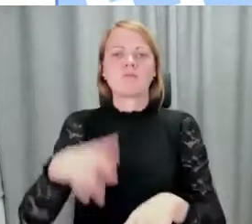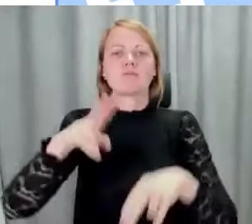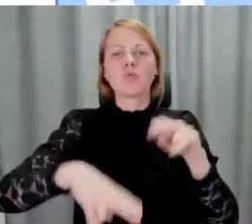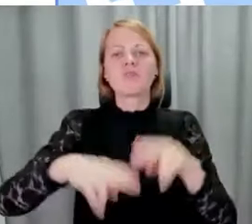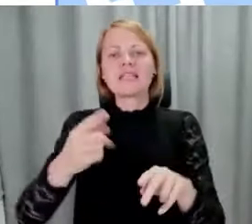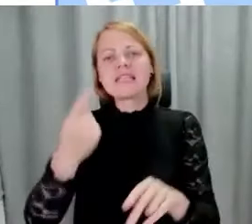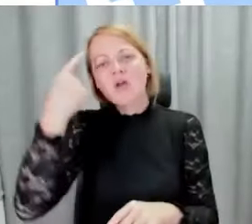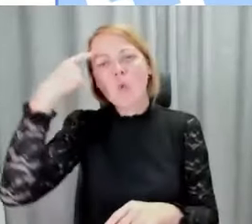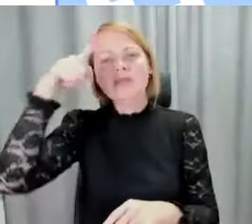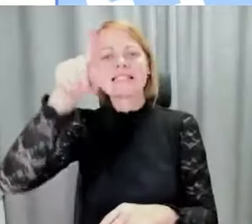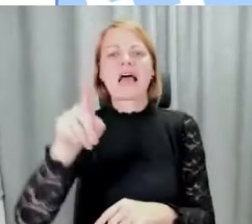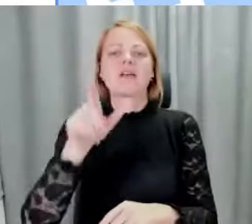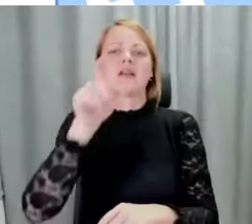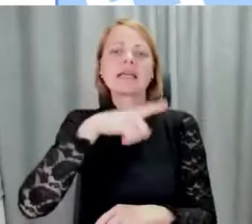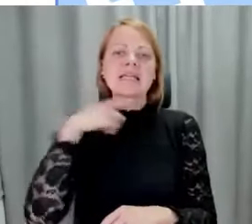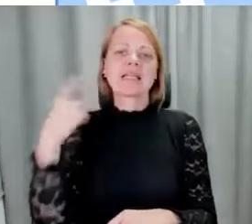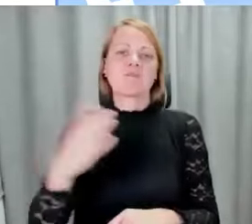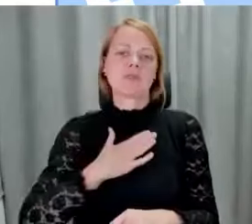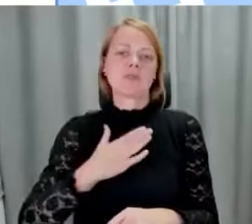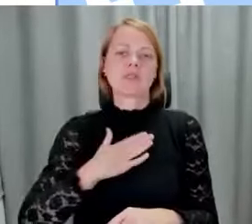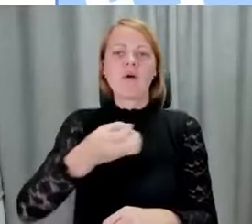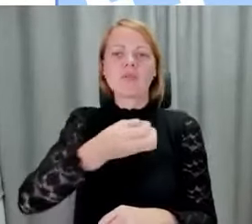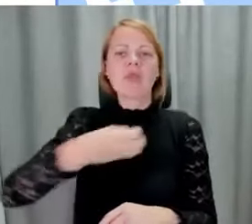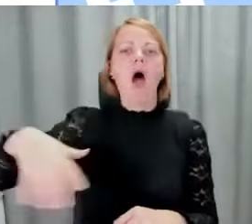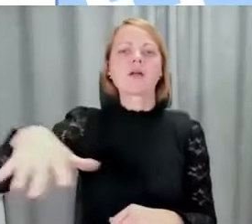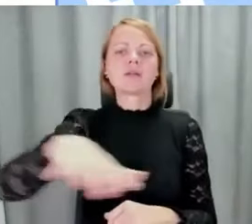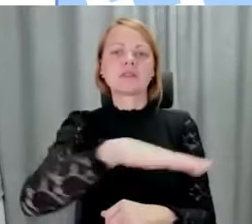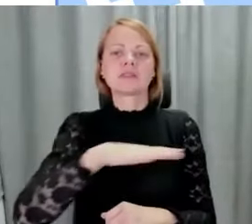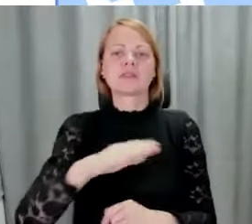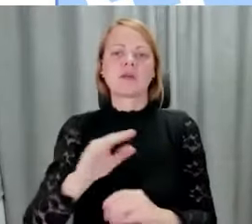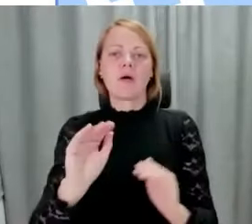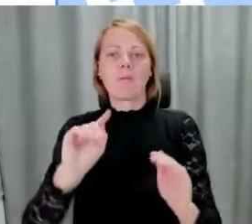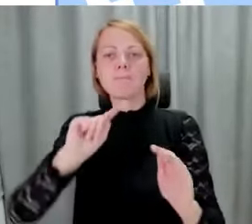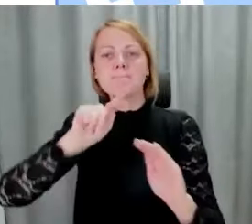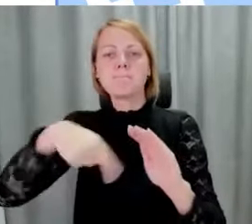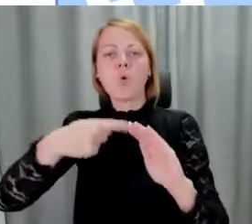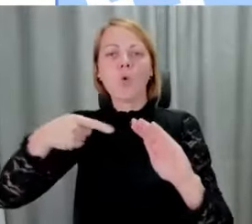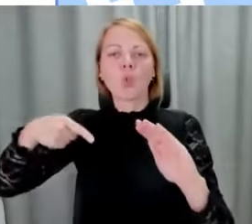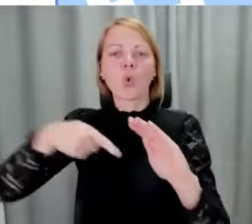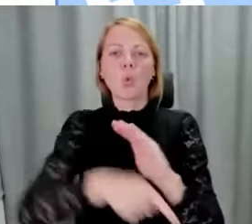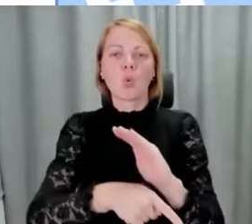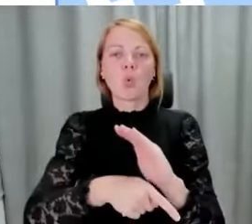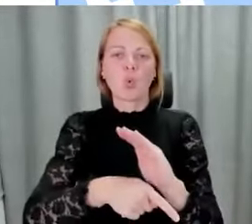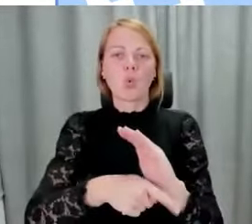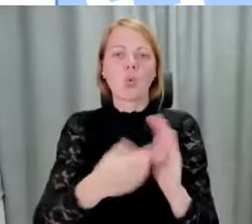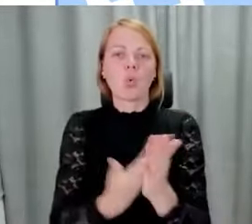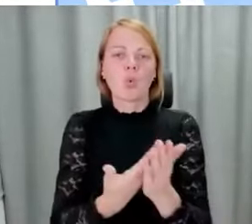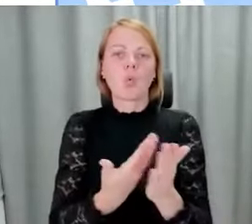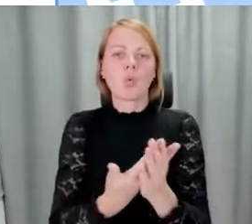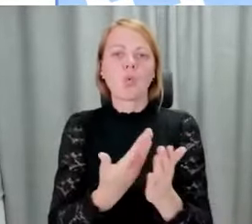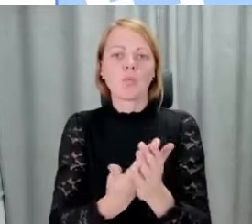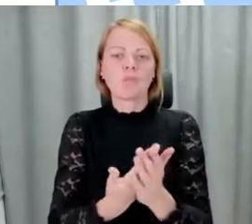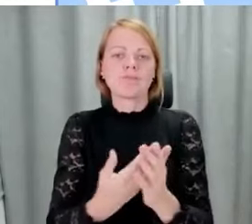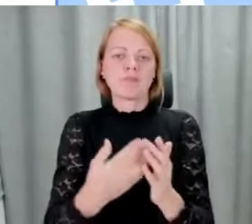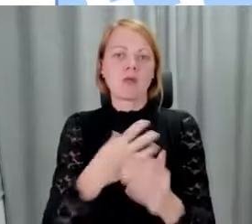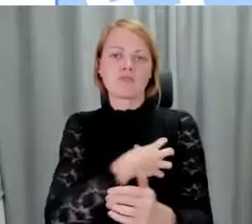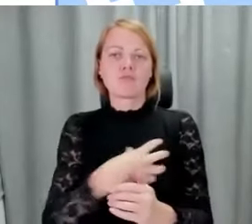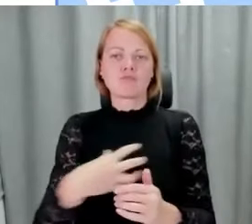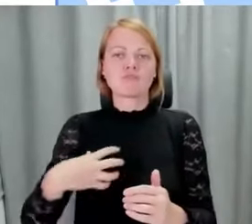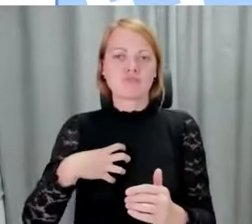gribu sev piemājas dārziņā bunkuru. Ja es skatos pašvaldības dabūvas noteikumu, ja man